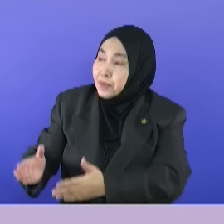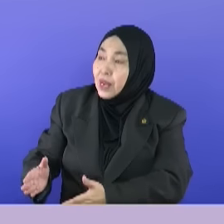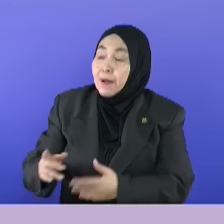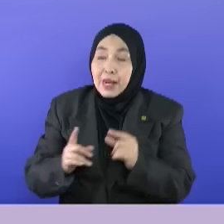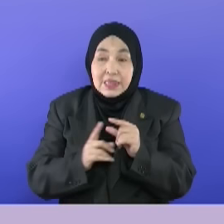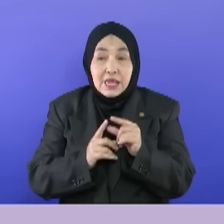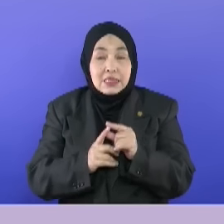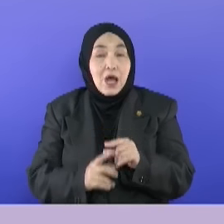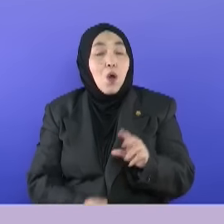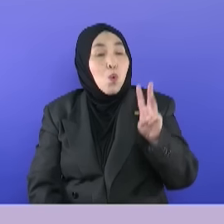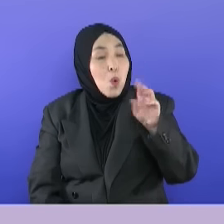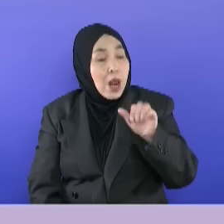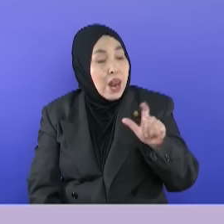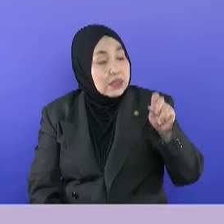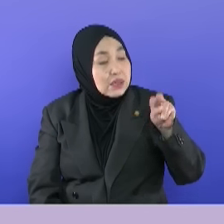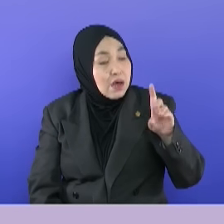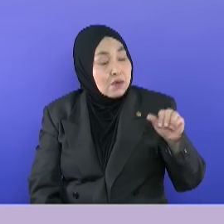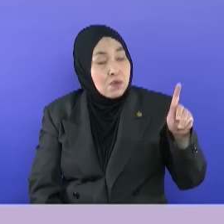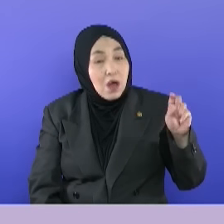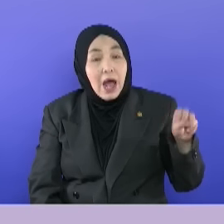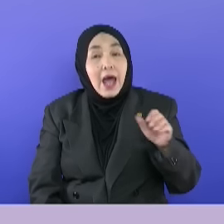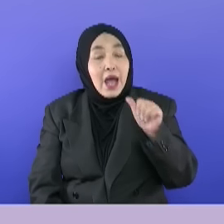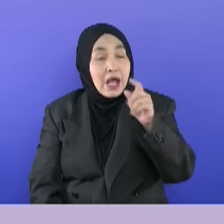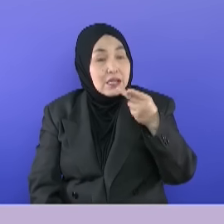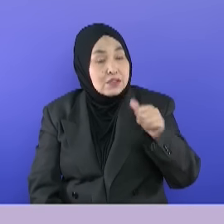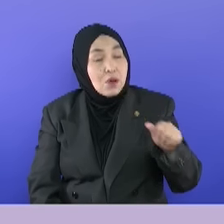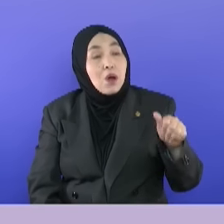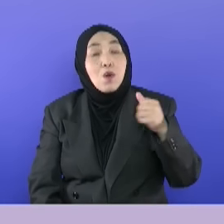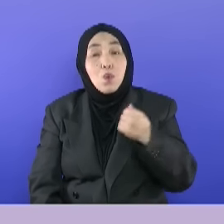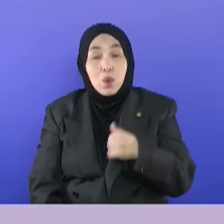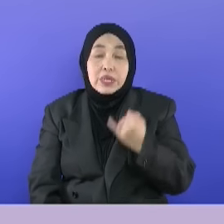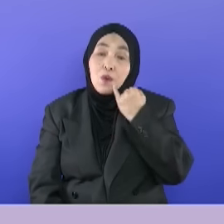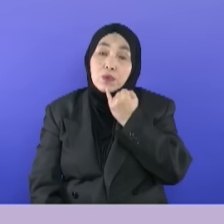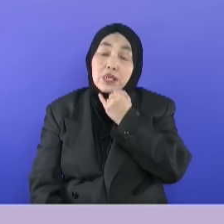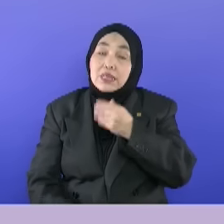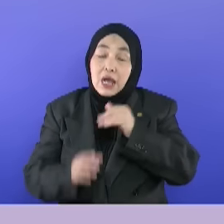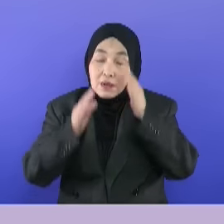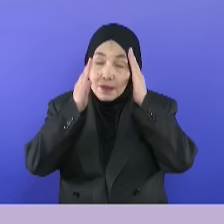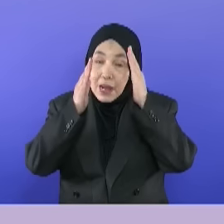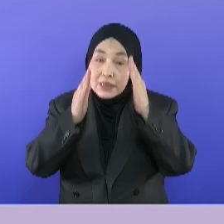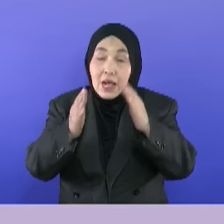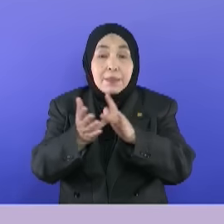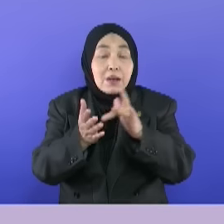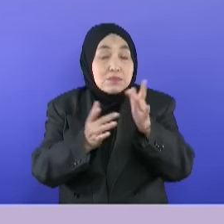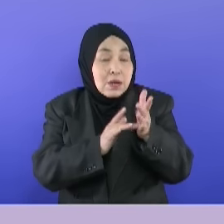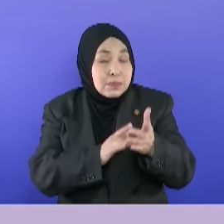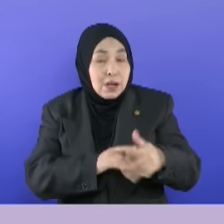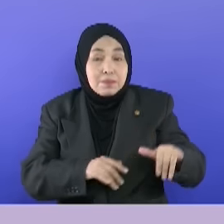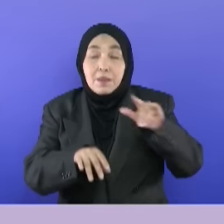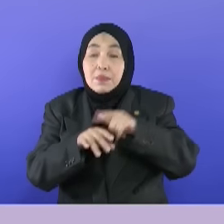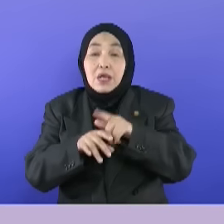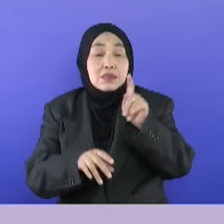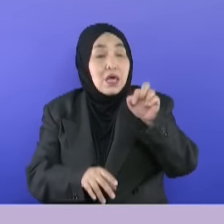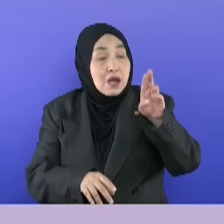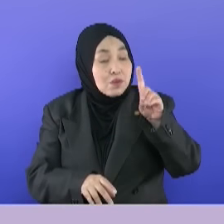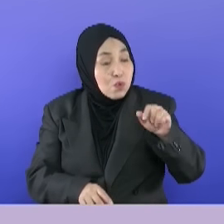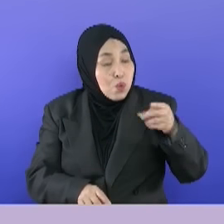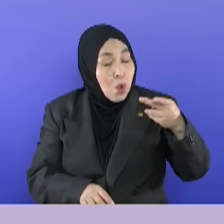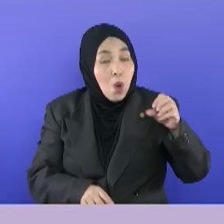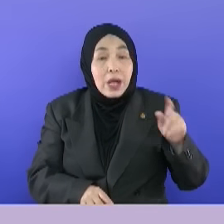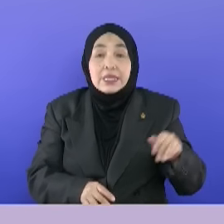ialah walan tardha ankal yahudu wan nasara. Ya. Yang kita fokuskan pada perkataan tardha maksudnya